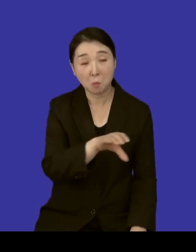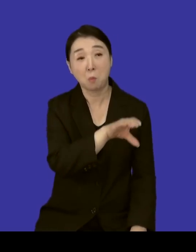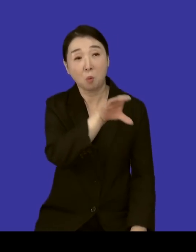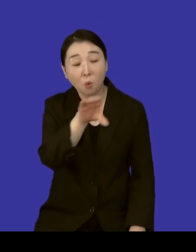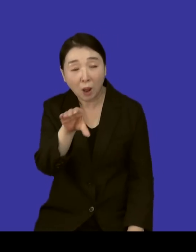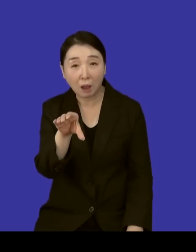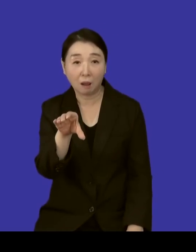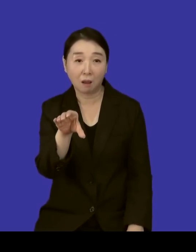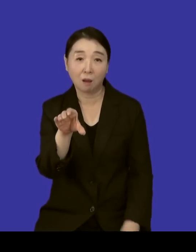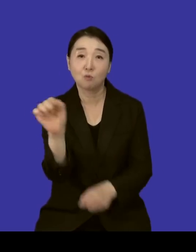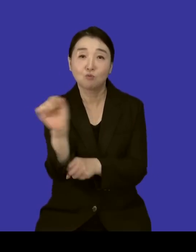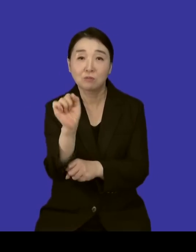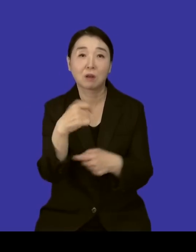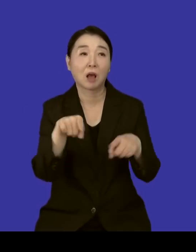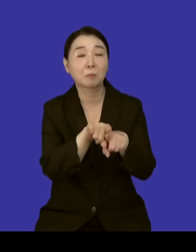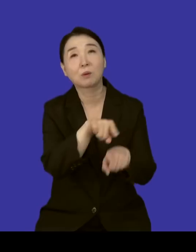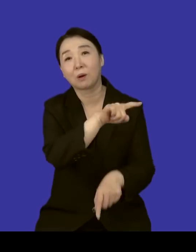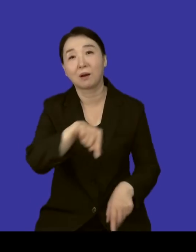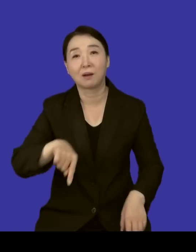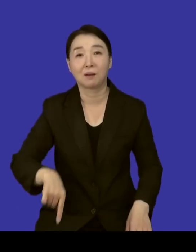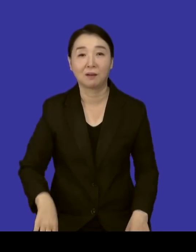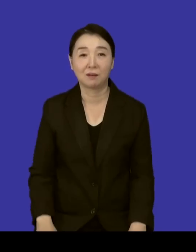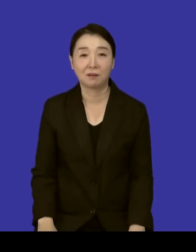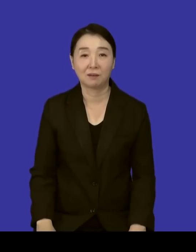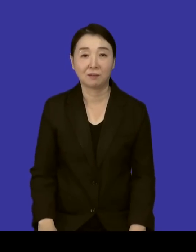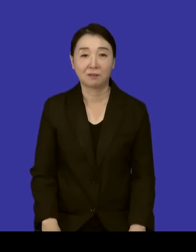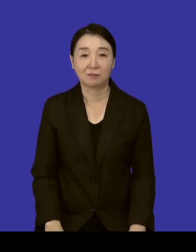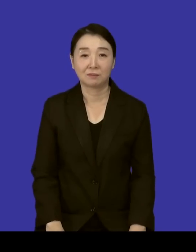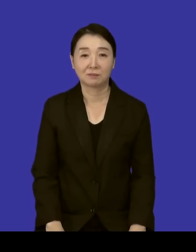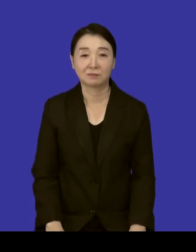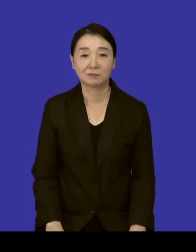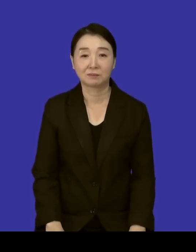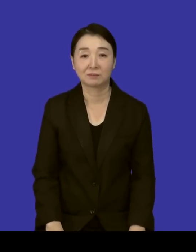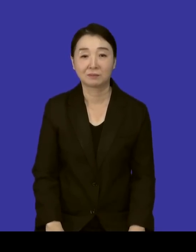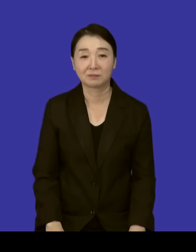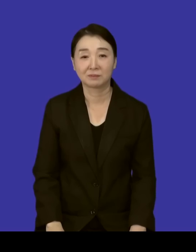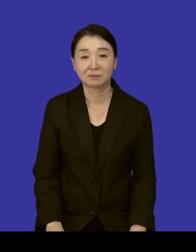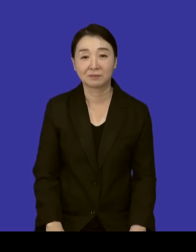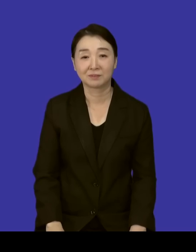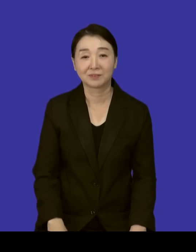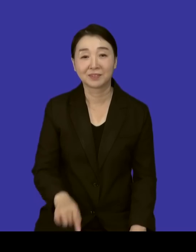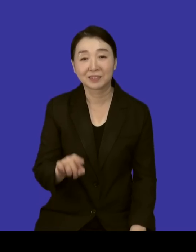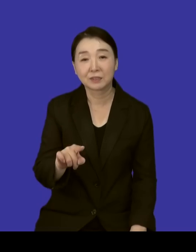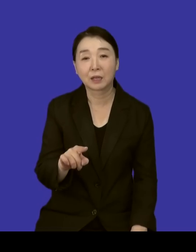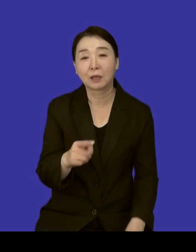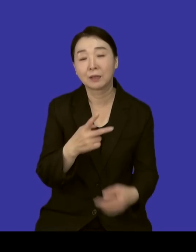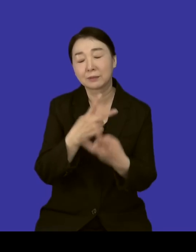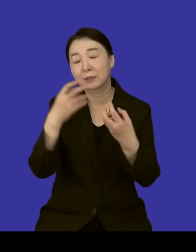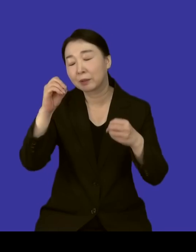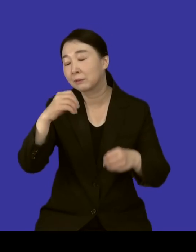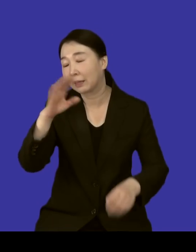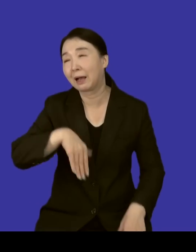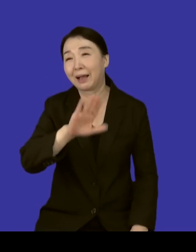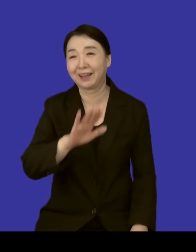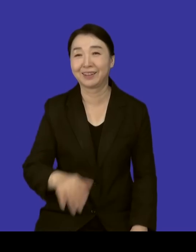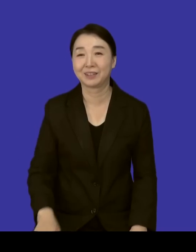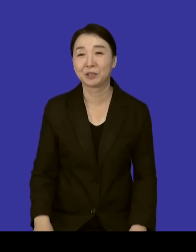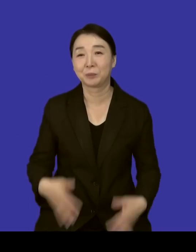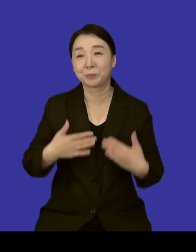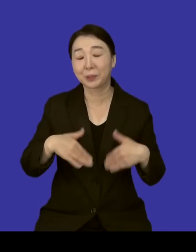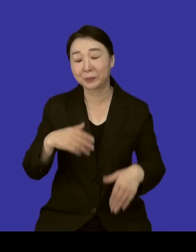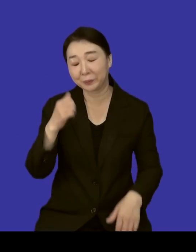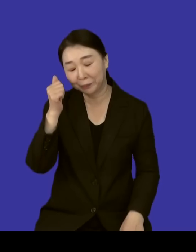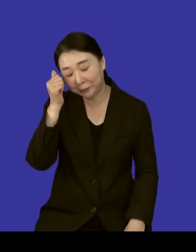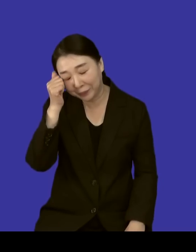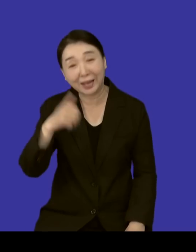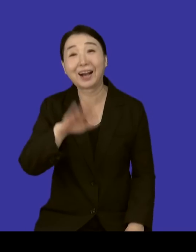뭐. 그때 당시에. 그때 당시에. 그냥 가는 거예요. 아유, 그냥 그냥. 자는 척하고 예. 가는 거예요. 피곤해. 졸린 척하고 기대고